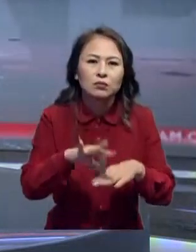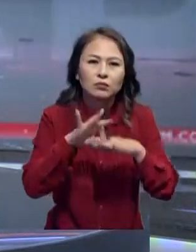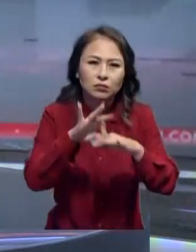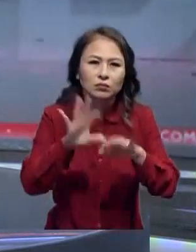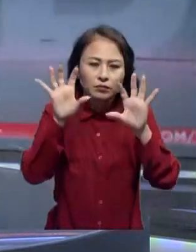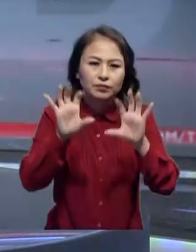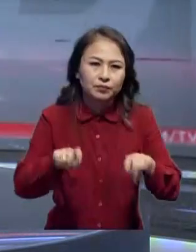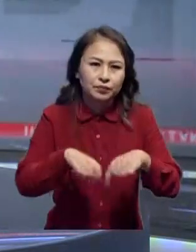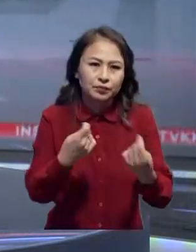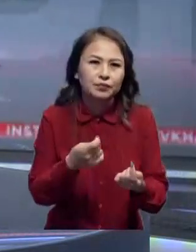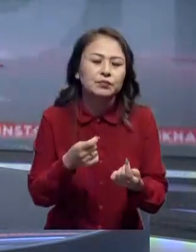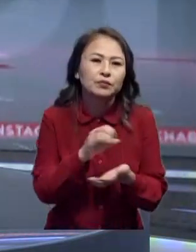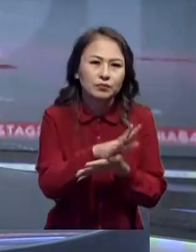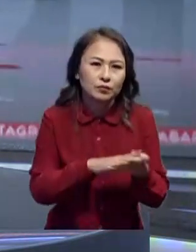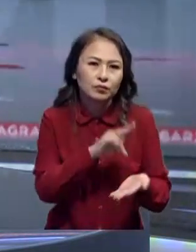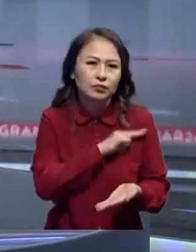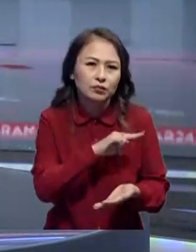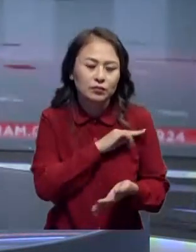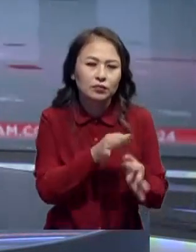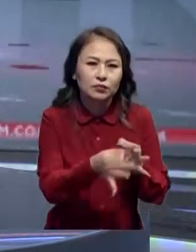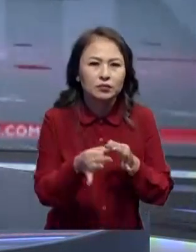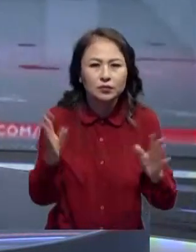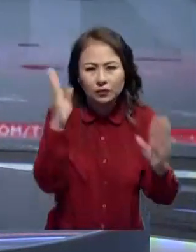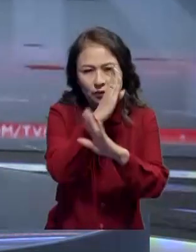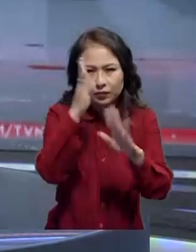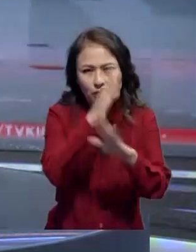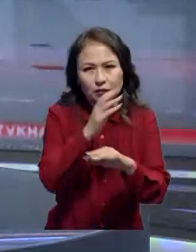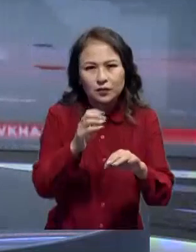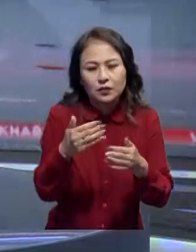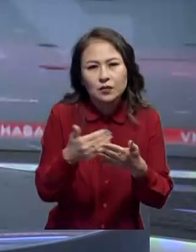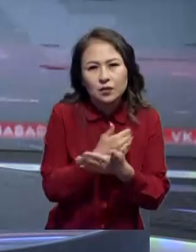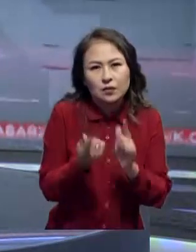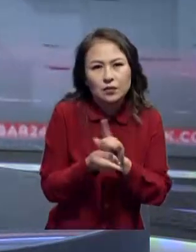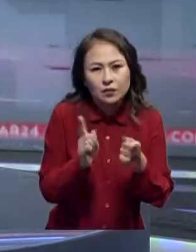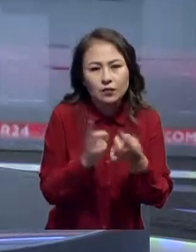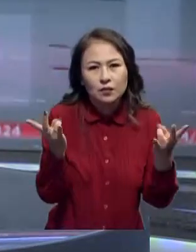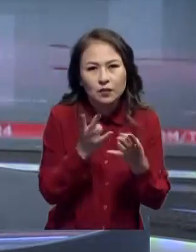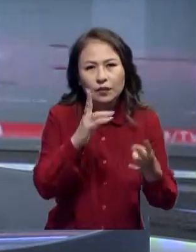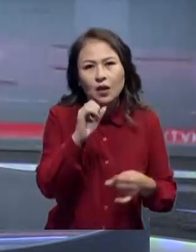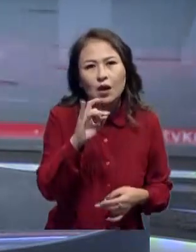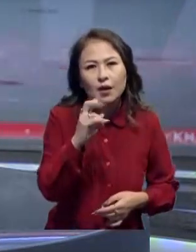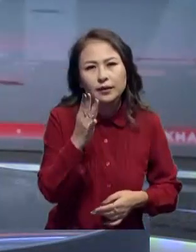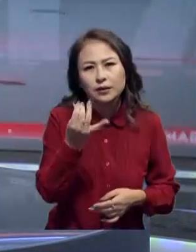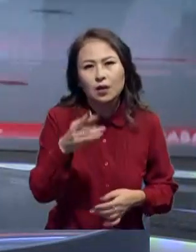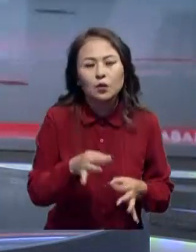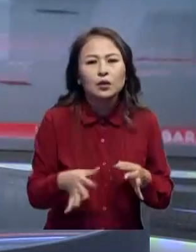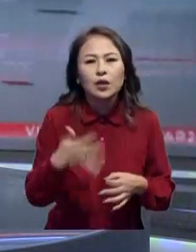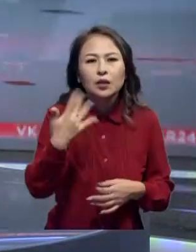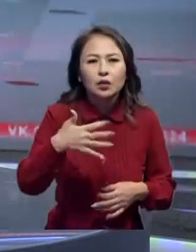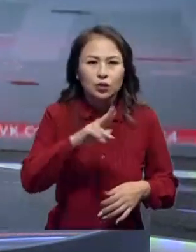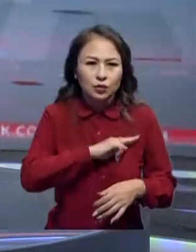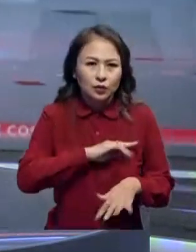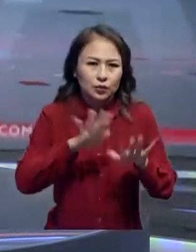қолданып, залалсыздандыруда жалғастырып жатыр. Бұл жұмыстар өңірдің экологиялық ахуалын жақсартуға тиіс. Одан бөлек Қарағай